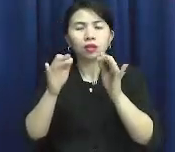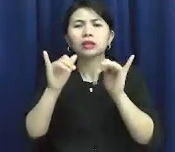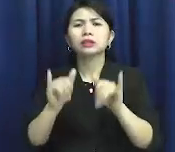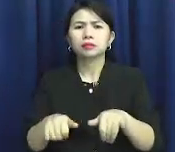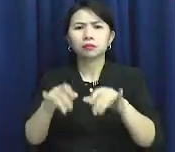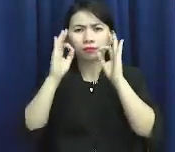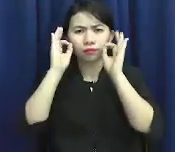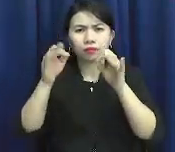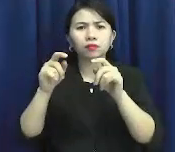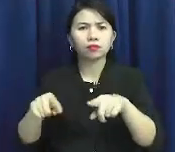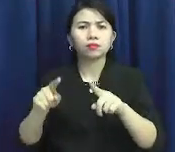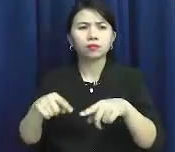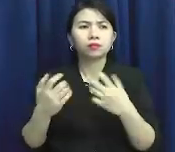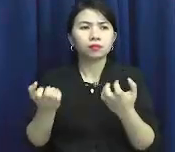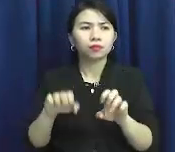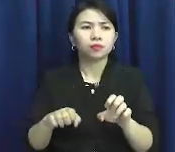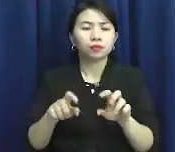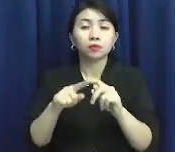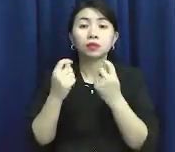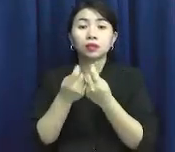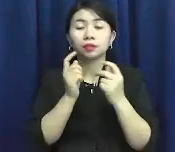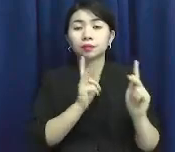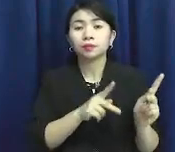ngayong season na ito. Team prep.